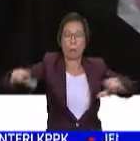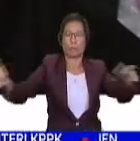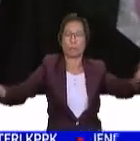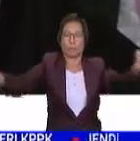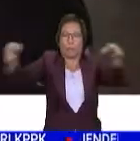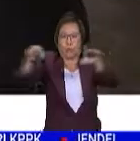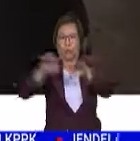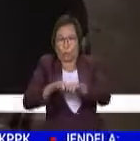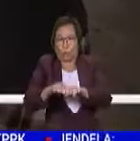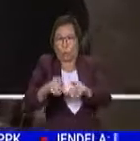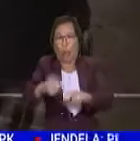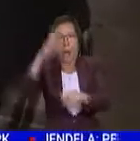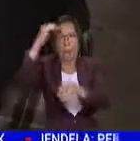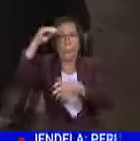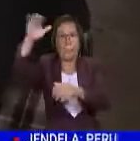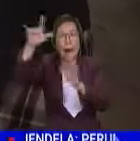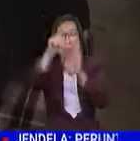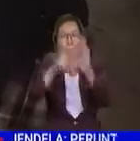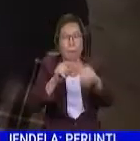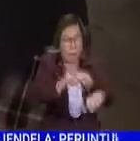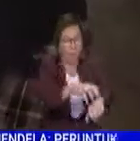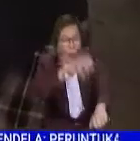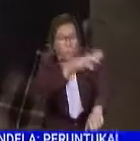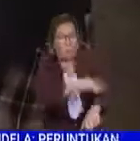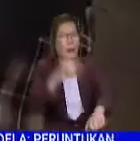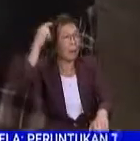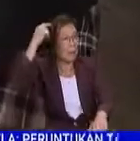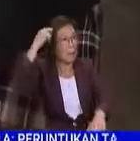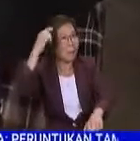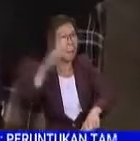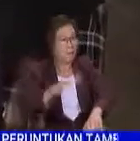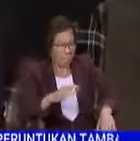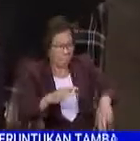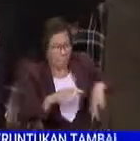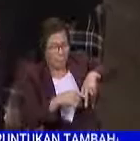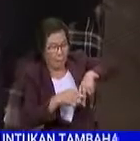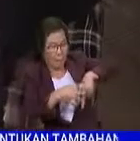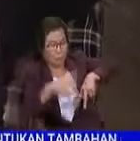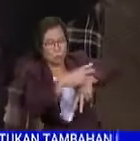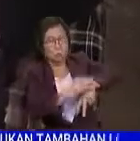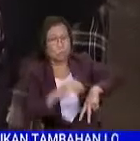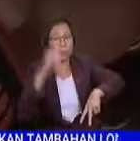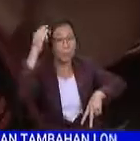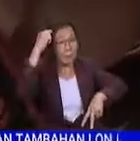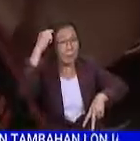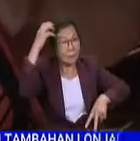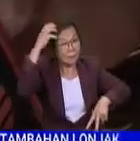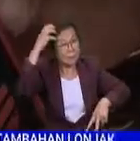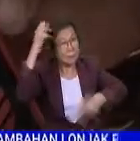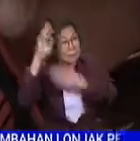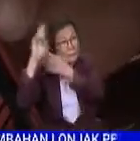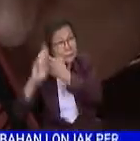Abang ipar mangsa melecur peha kiri dan cedera di kepala kiri dirawat di Hospital Universiti Sains Malaysia, Kubang, Kerian.